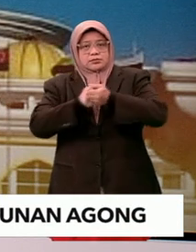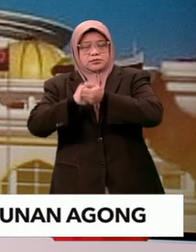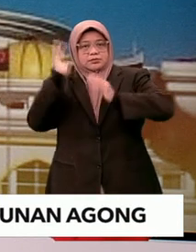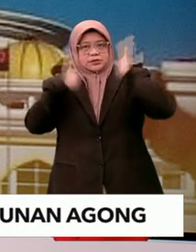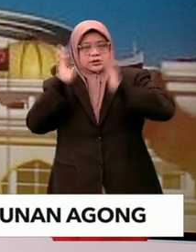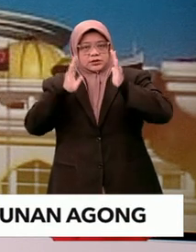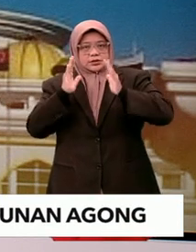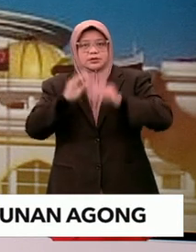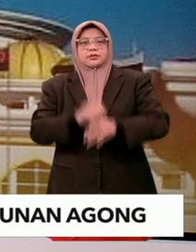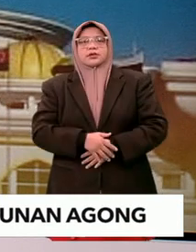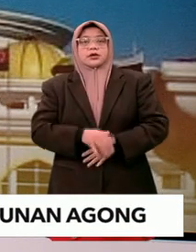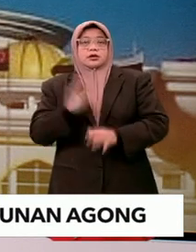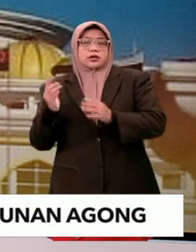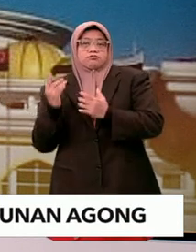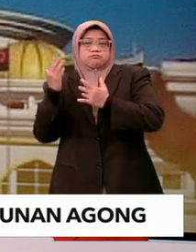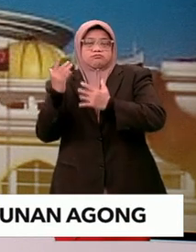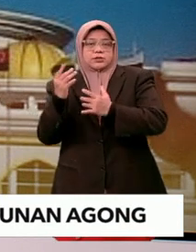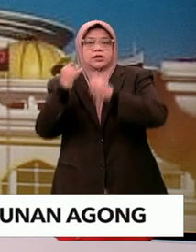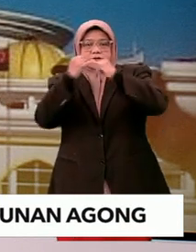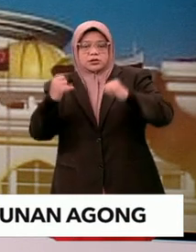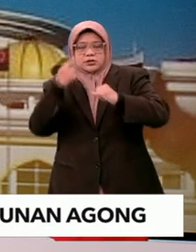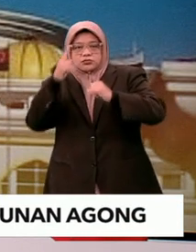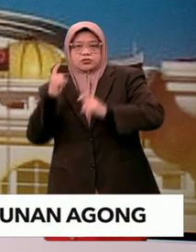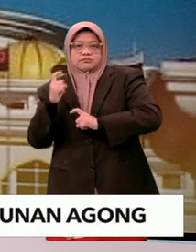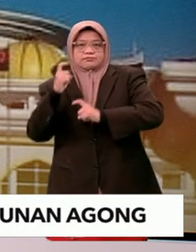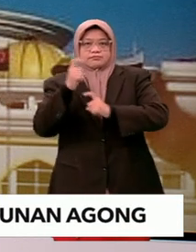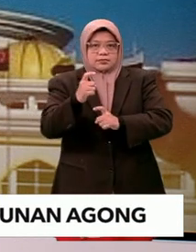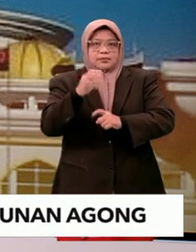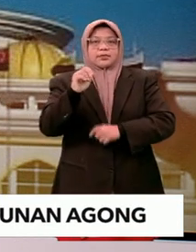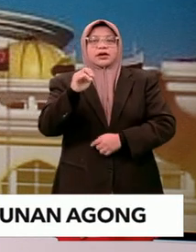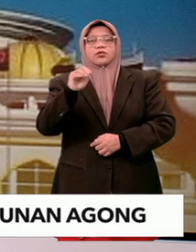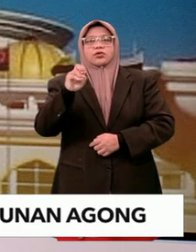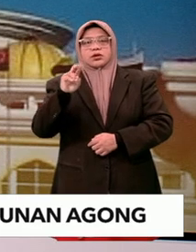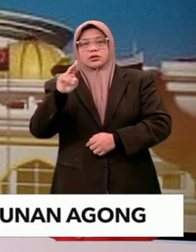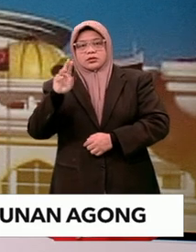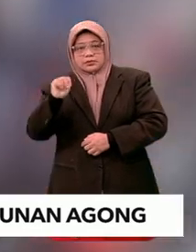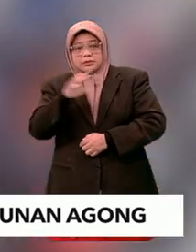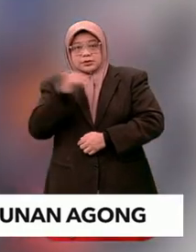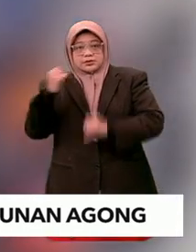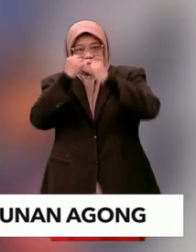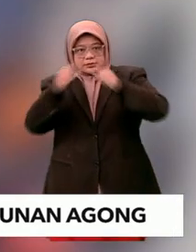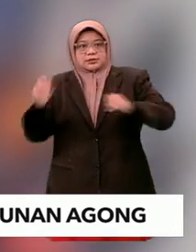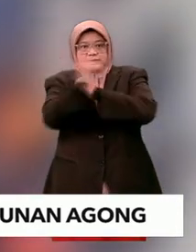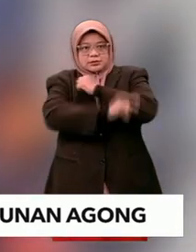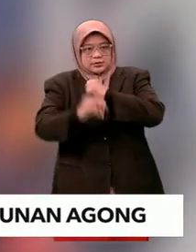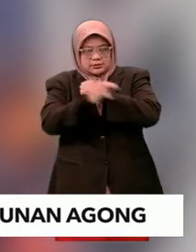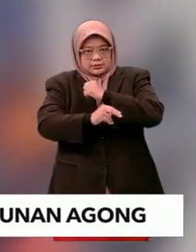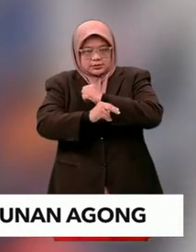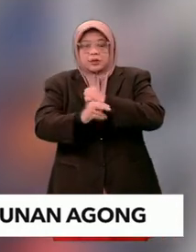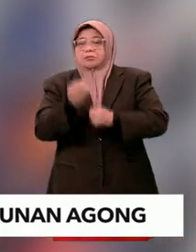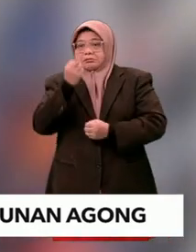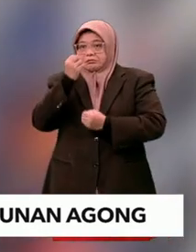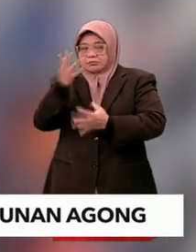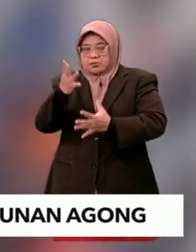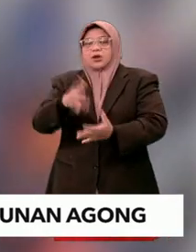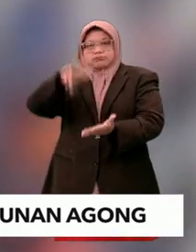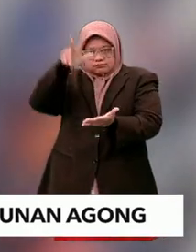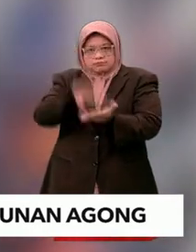penyokong berkumpul di hadapan istana negara bagi menyerahkan memorandum tersebut ya Istana Negara ketika dihubungi mengesahkan